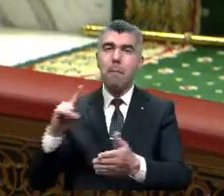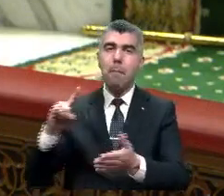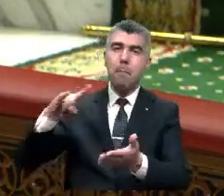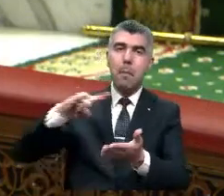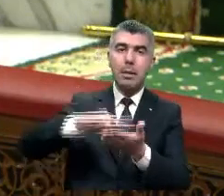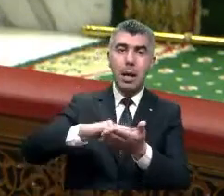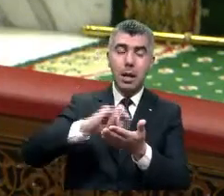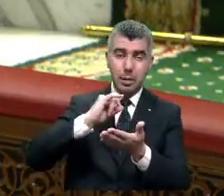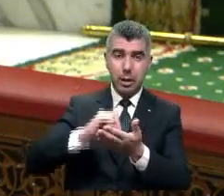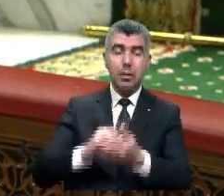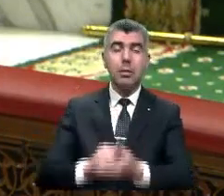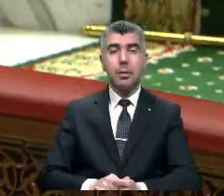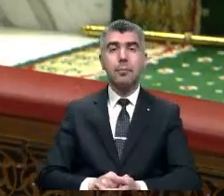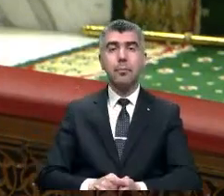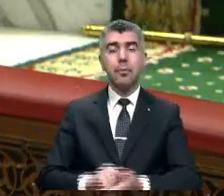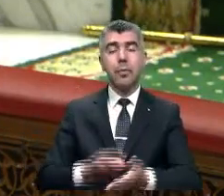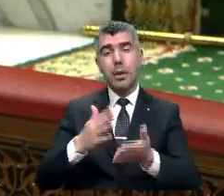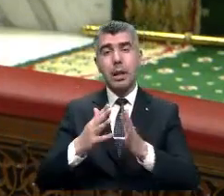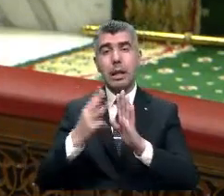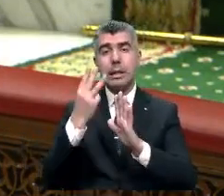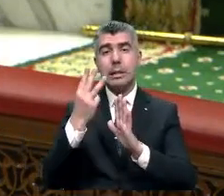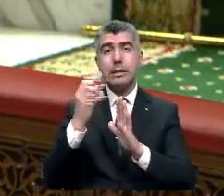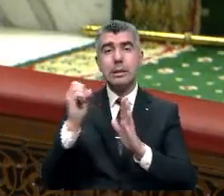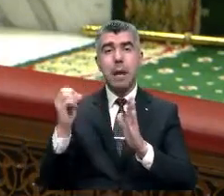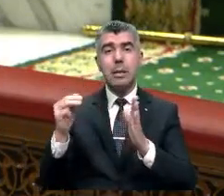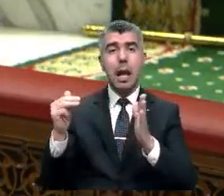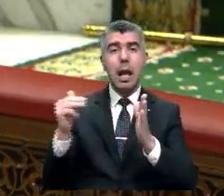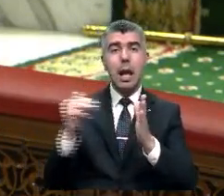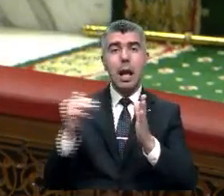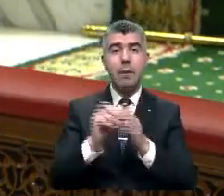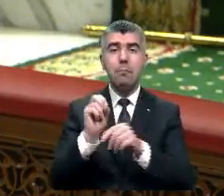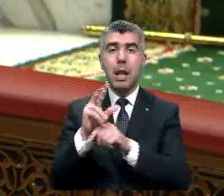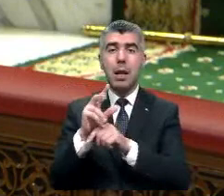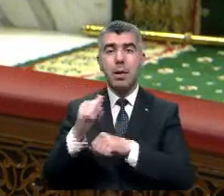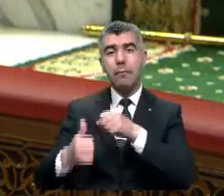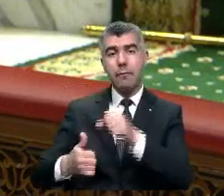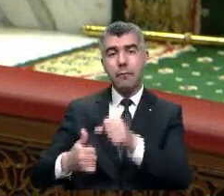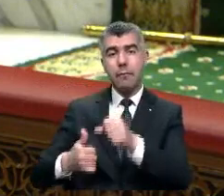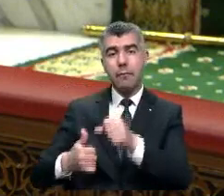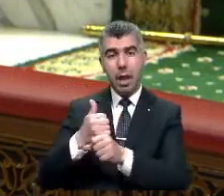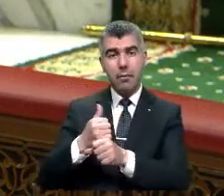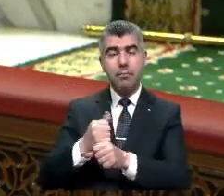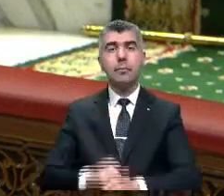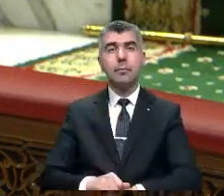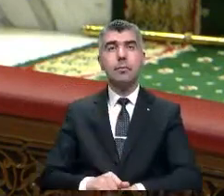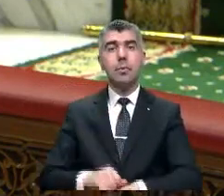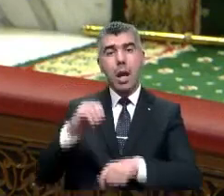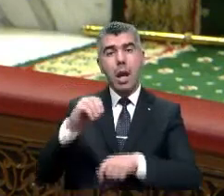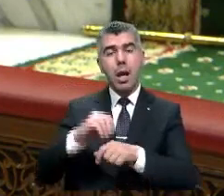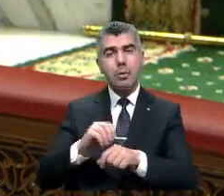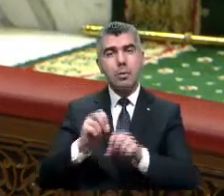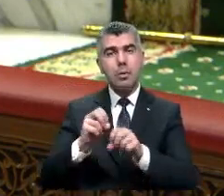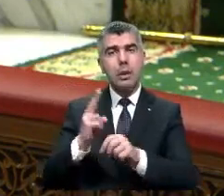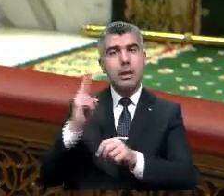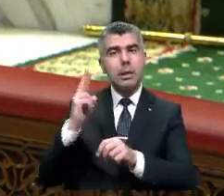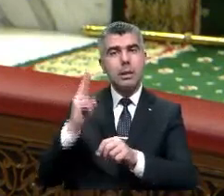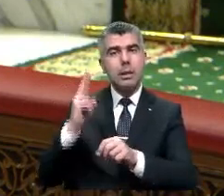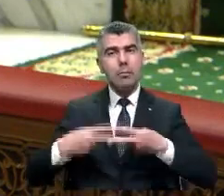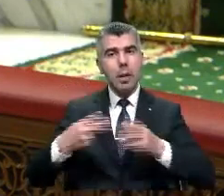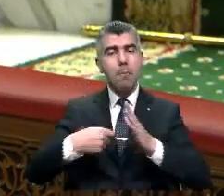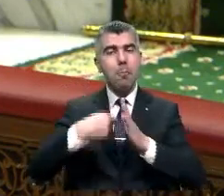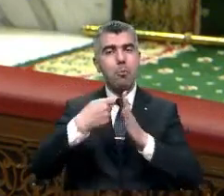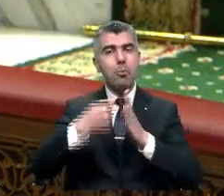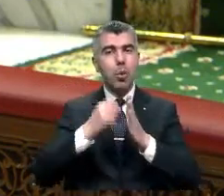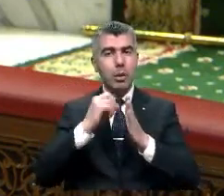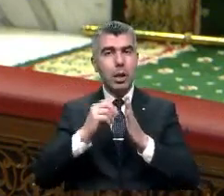اللي غادي توفرنا بطاقة استيعابية قدروها 300,000 مسافر سنويا، وكذا واحد البرج ديال المراقبة. طلق أيضا المشروع ديال توسيع البنية التحتية